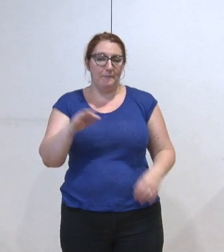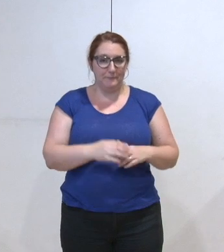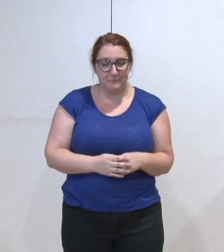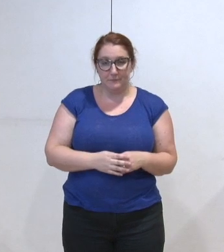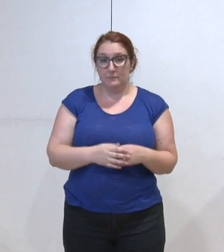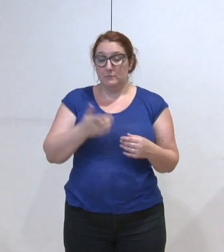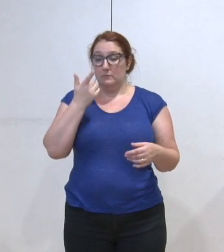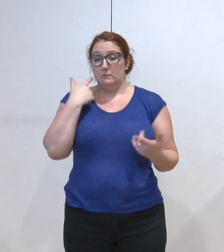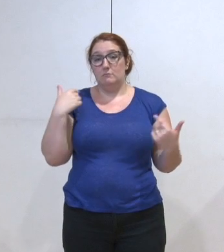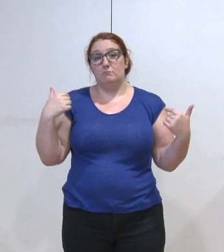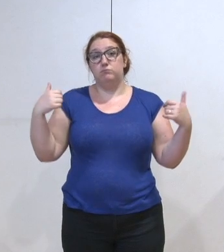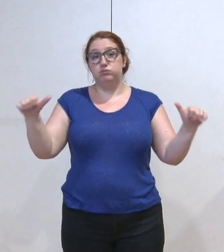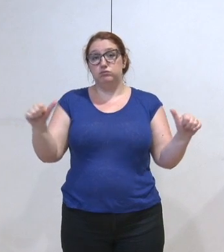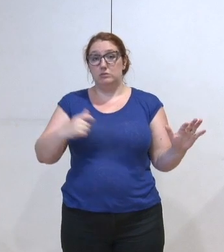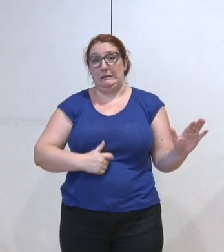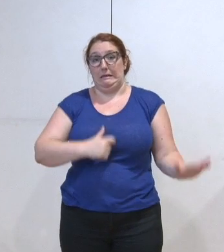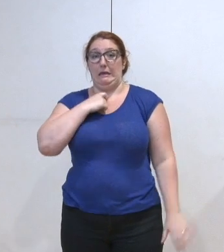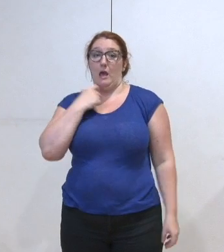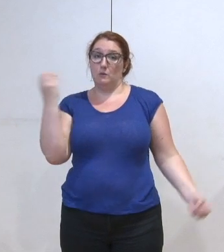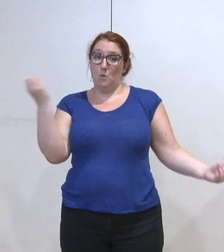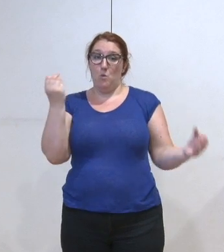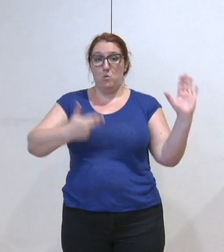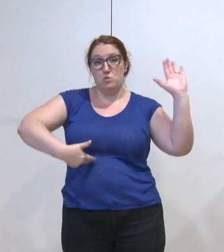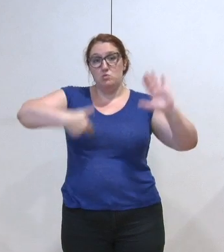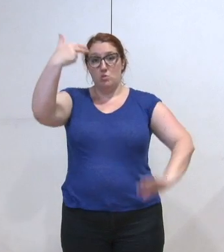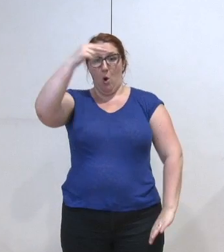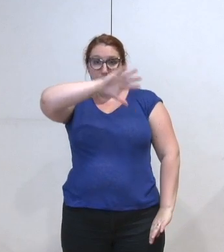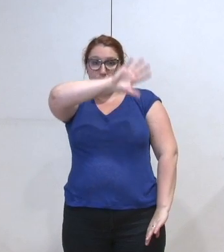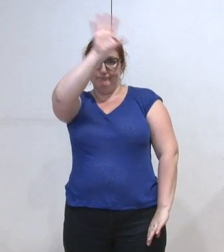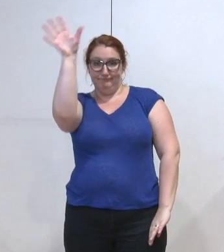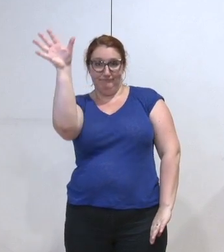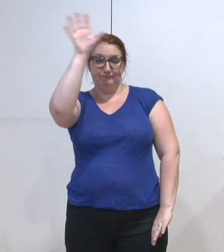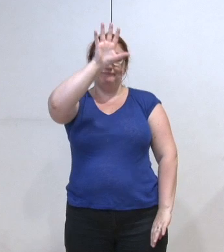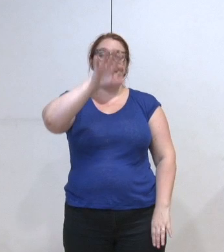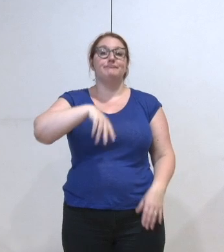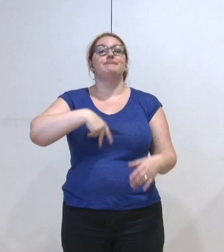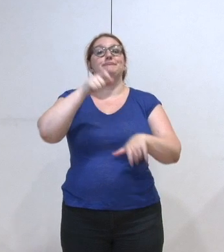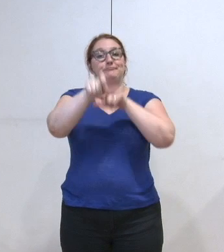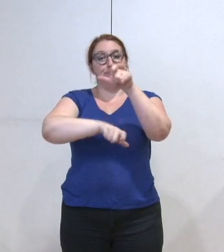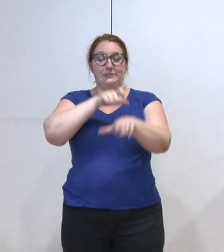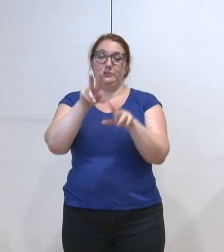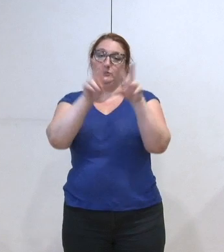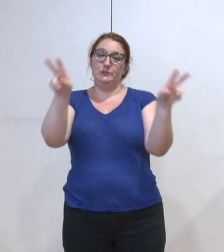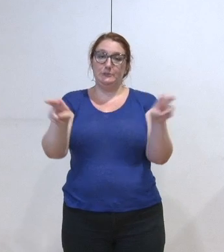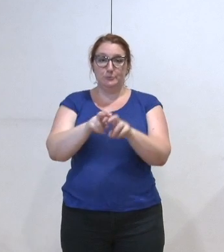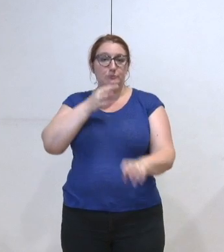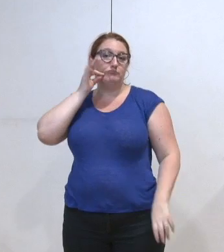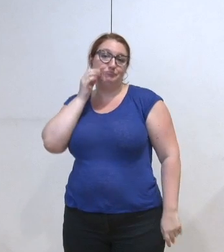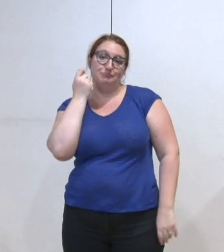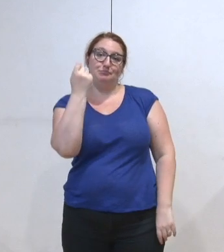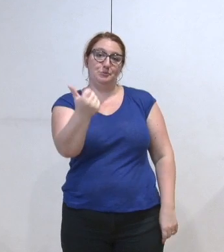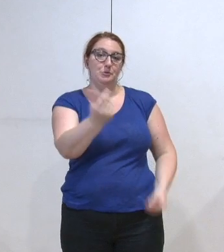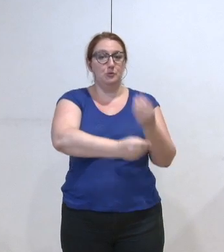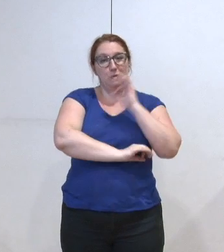surreprésentation des cadres dans la partie nord de la ville et une surreprésentation des personnes faiblement diplômées dans